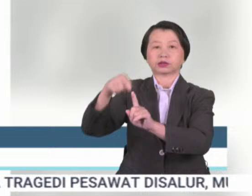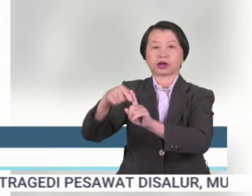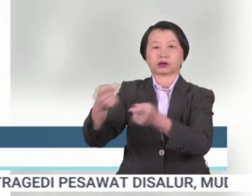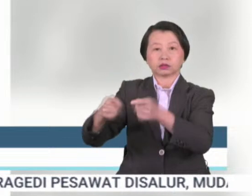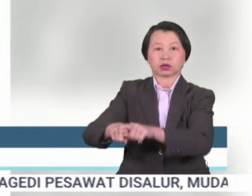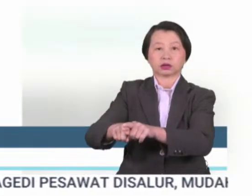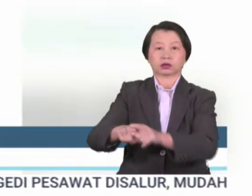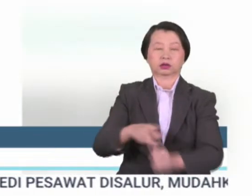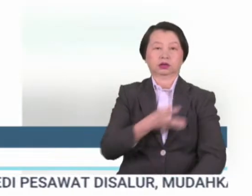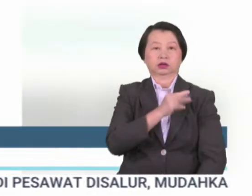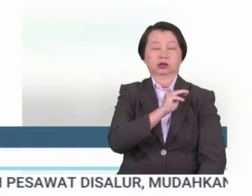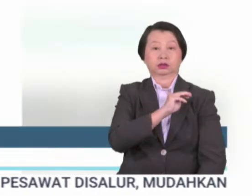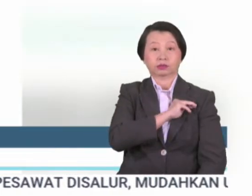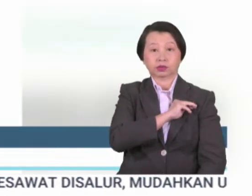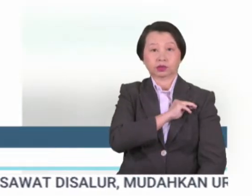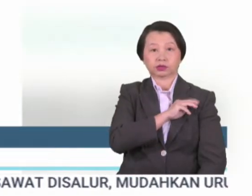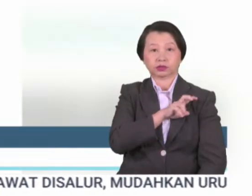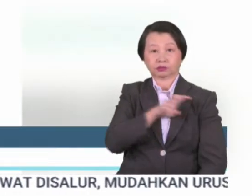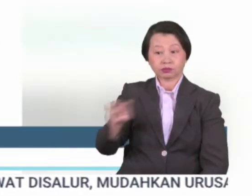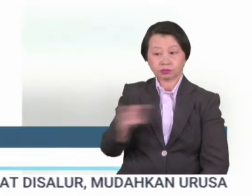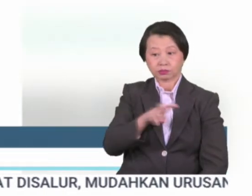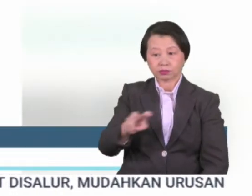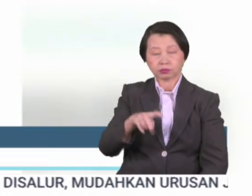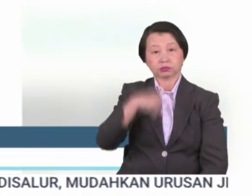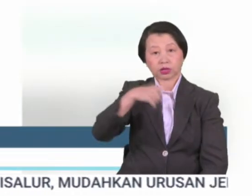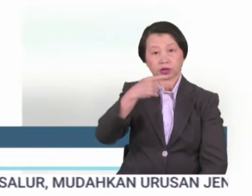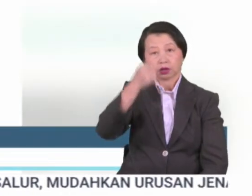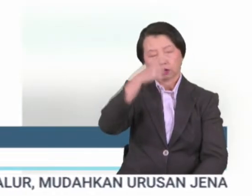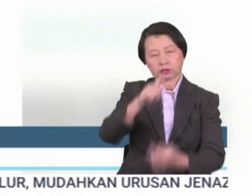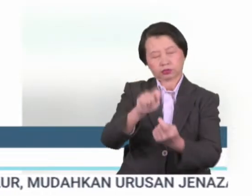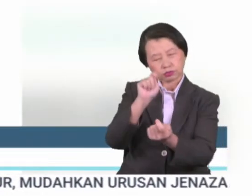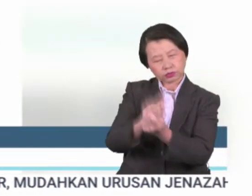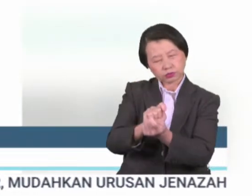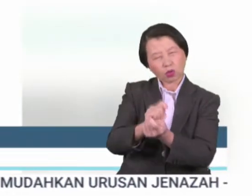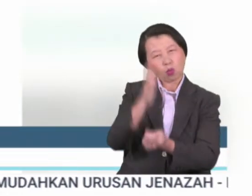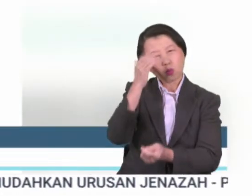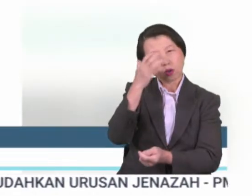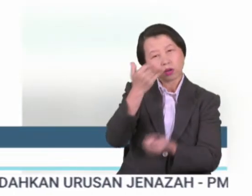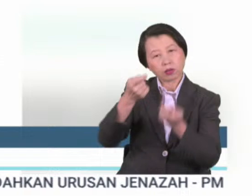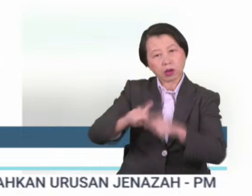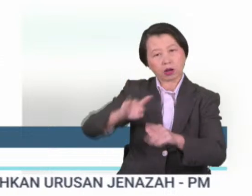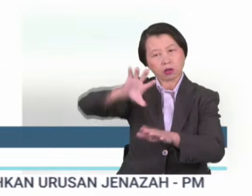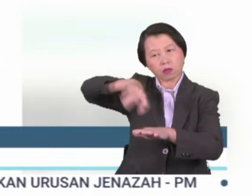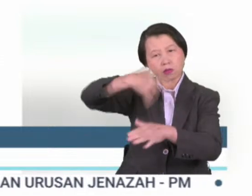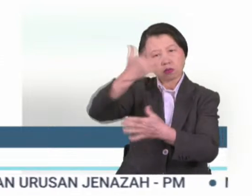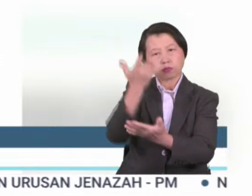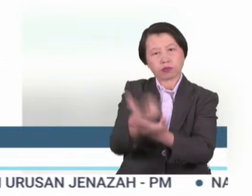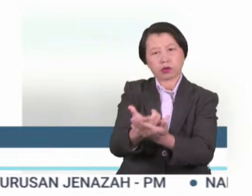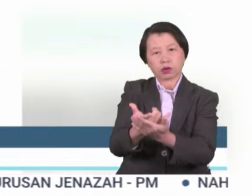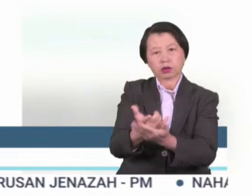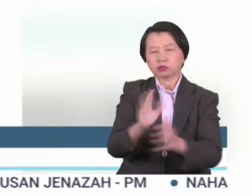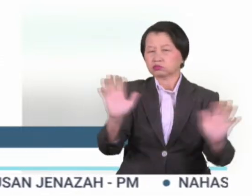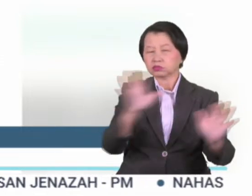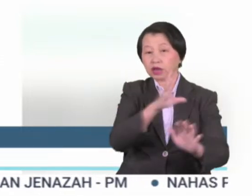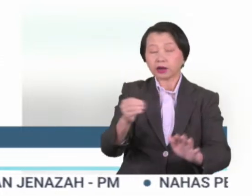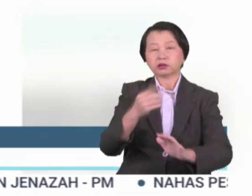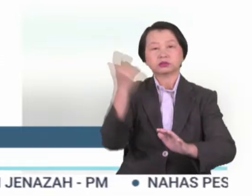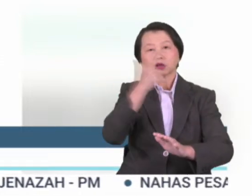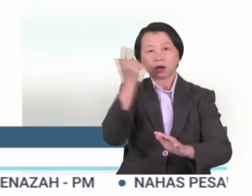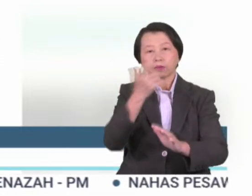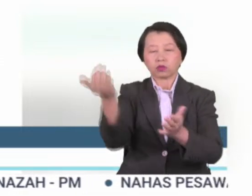Kementerian pengangkutan dalam satu kenyataan memaklumkan ia bagi menentukan punca kemalangan ber